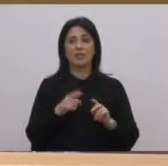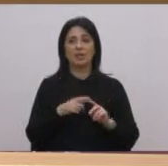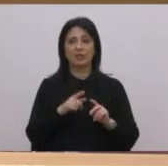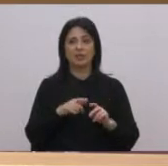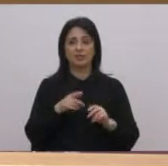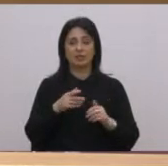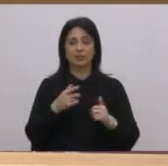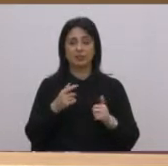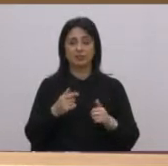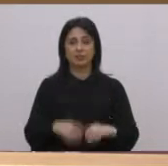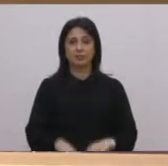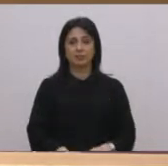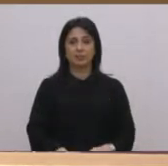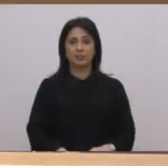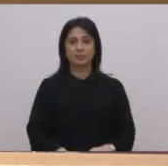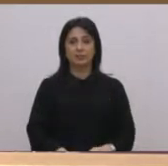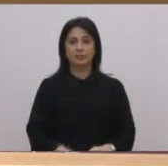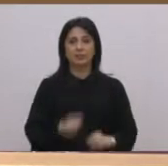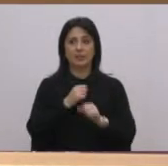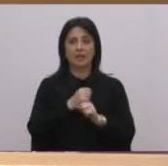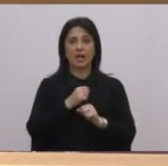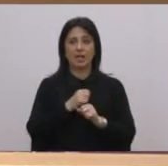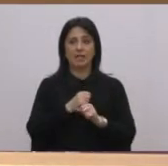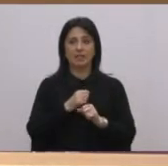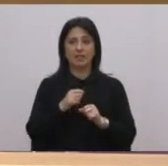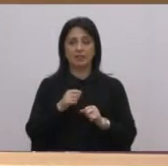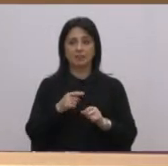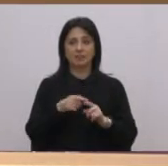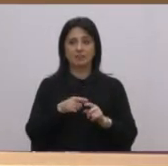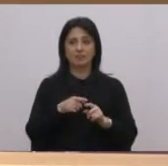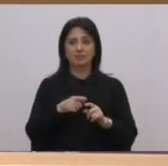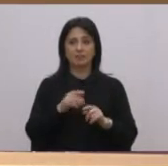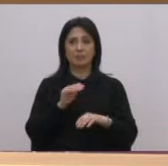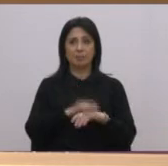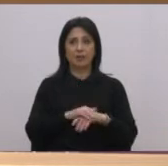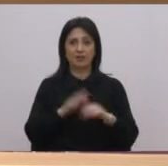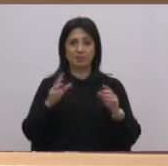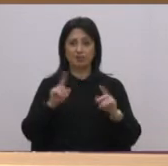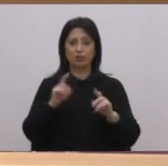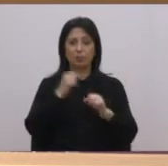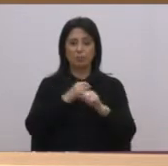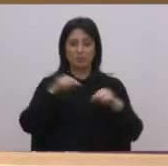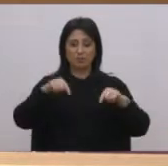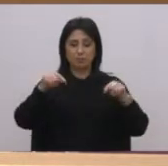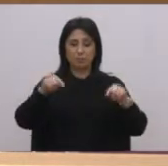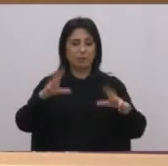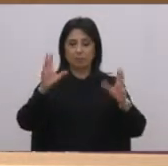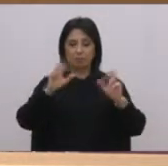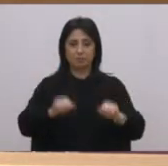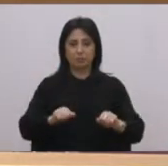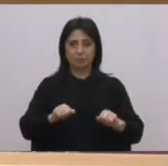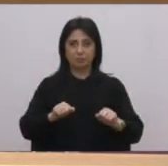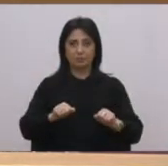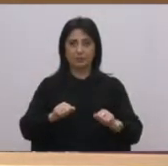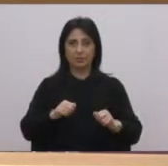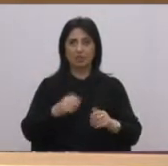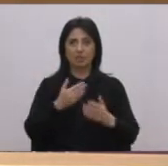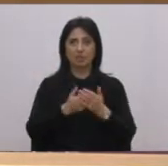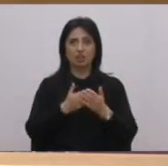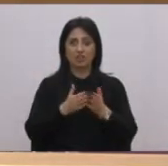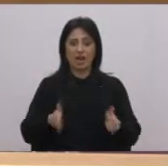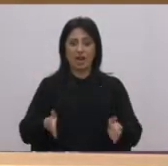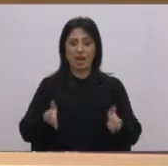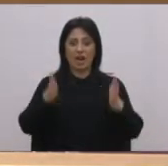რომელიც გაკეთდა იქნა, ფაქტობრივად დაინგრა, მაგ იყო საუბარი, რომ არ ჩევა იყო, რომ